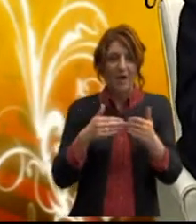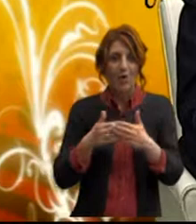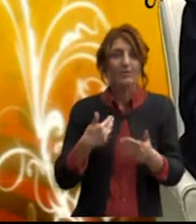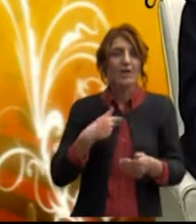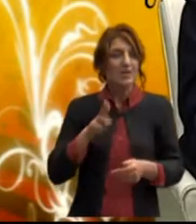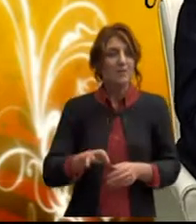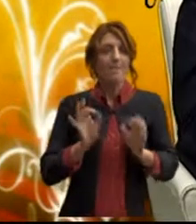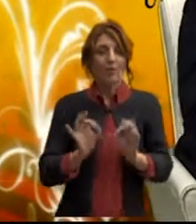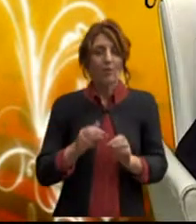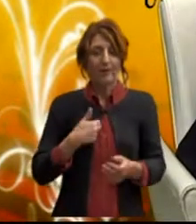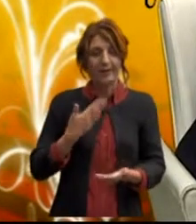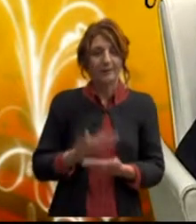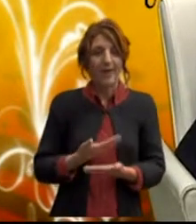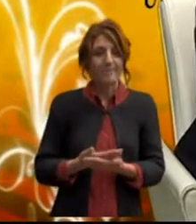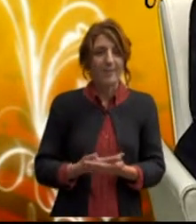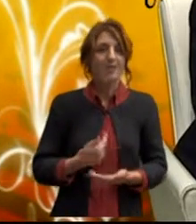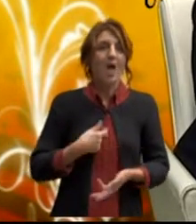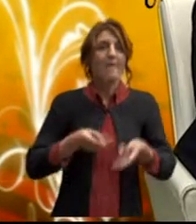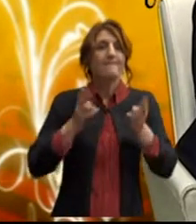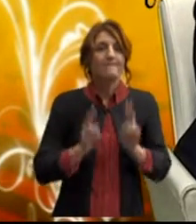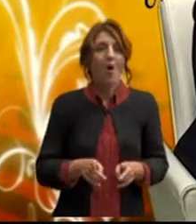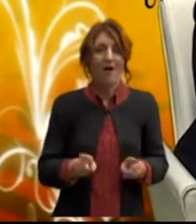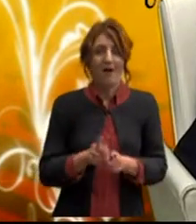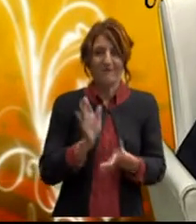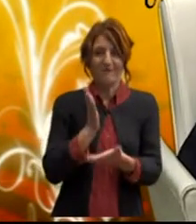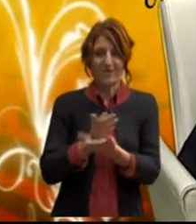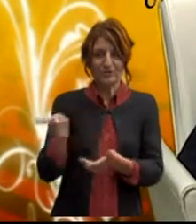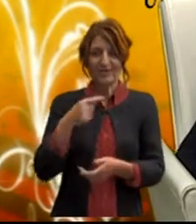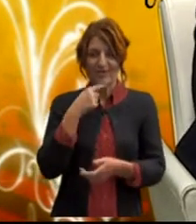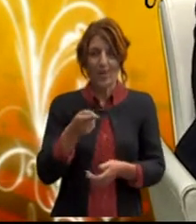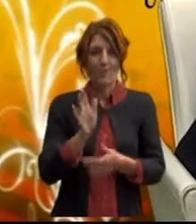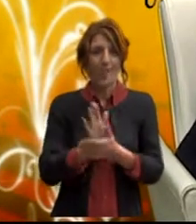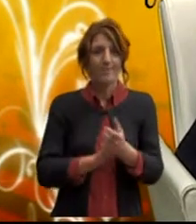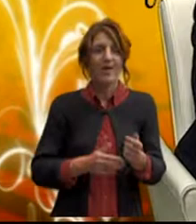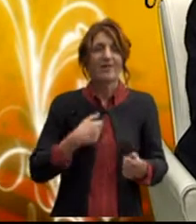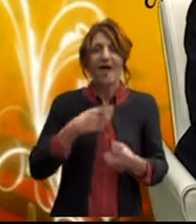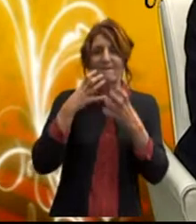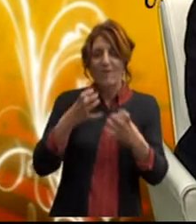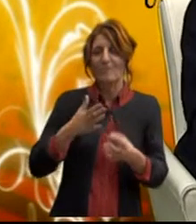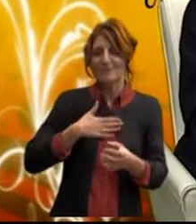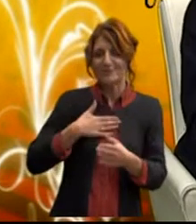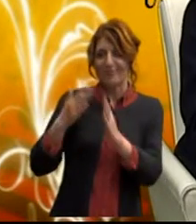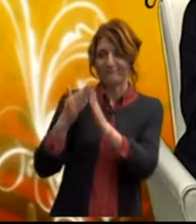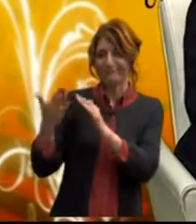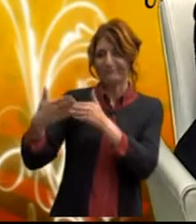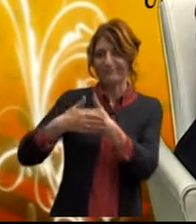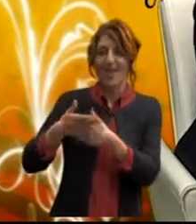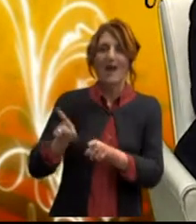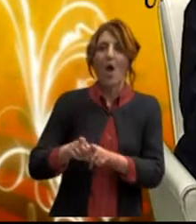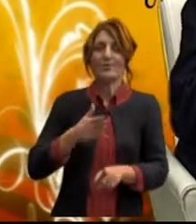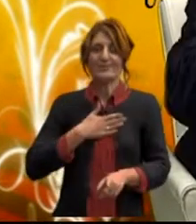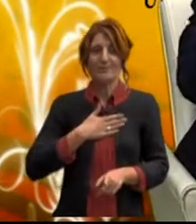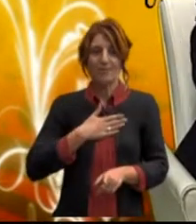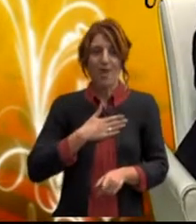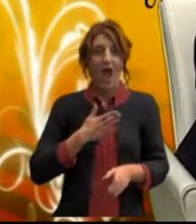jedan solidan temelj da možemo, ono što ste rekli na početku, da volimo svog bližnjeg kao samog sebe. Dakle, a ako ne,